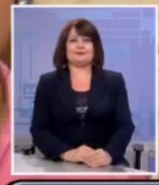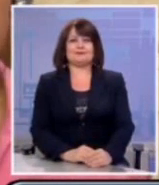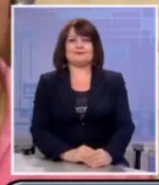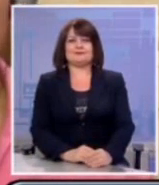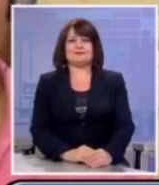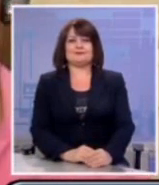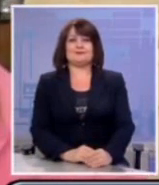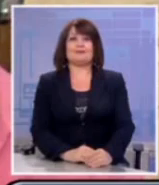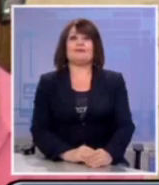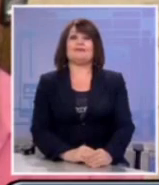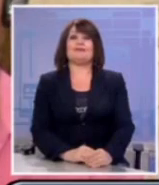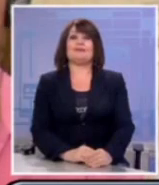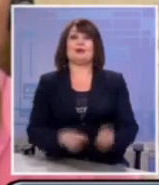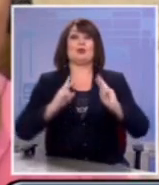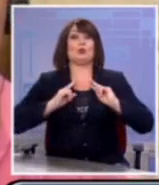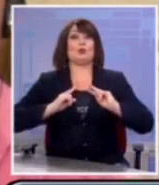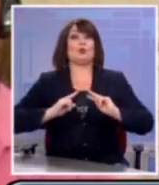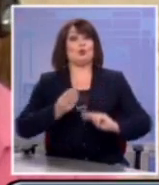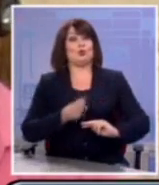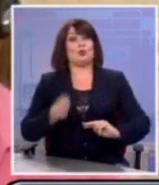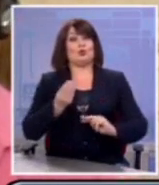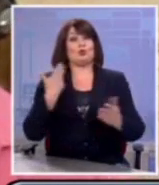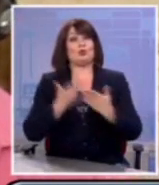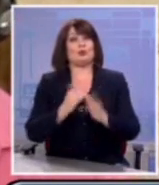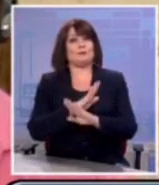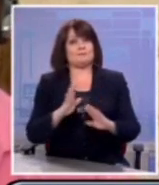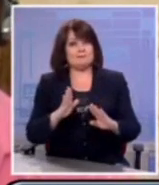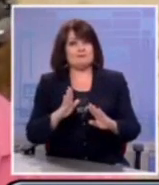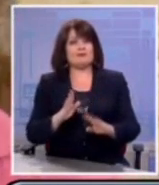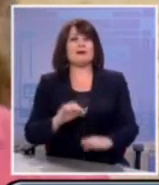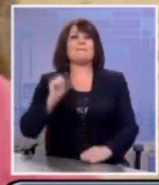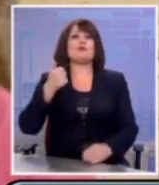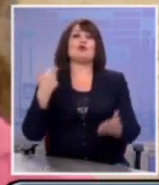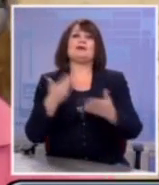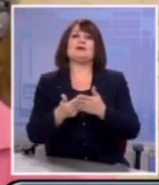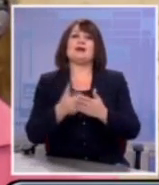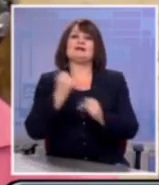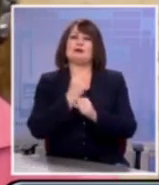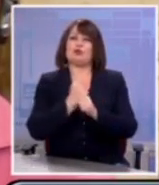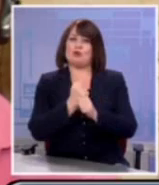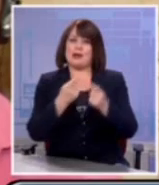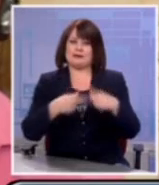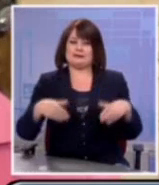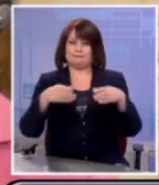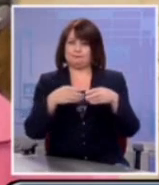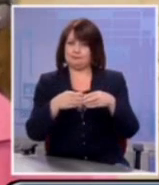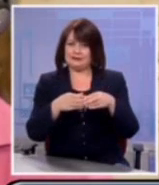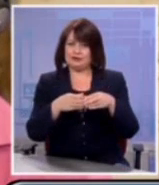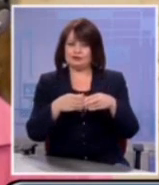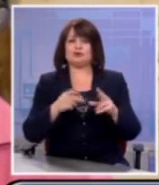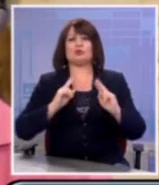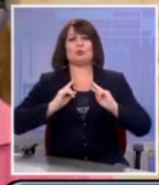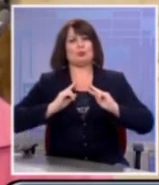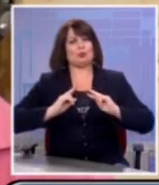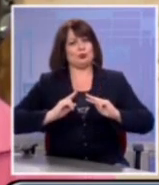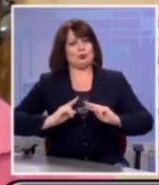Με μεγάλη ευχαρίστηση ολοκληρώσαμε την πρώτη φάση των εργασιών μας με ικανοποίηση